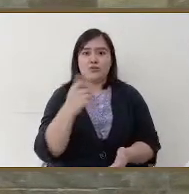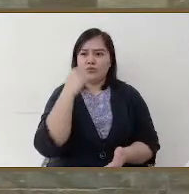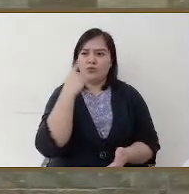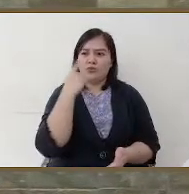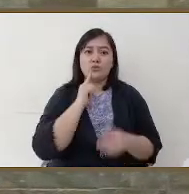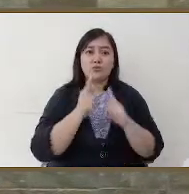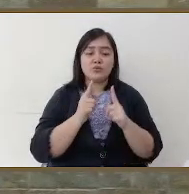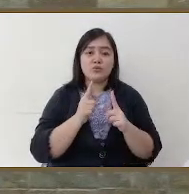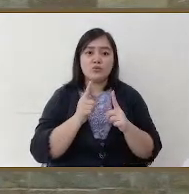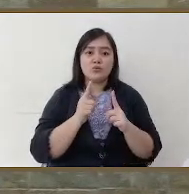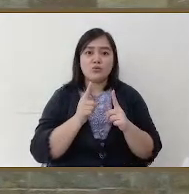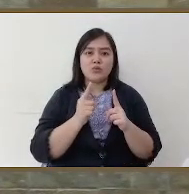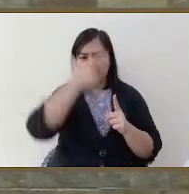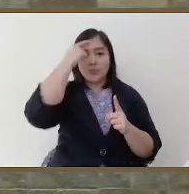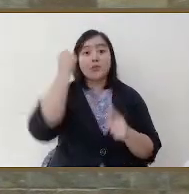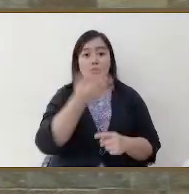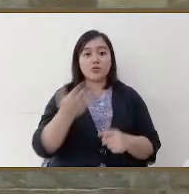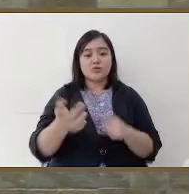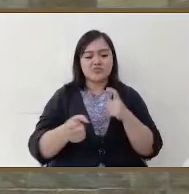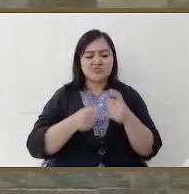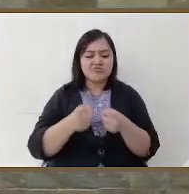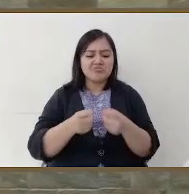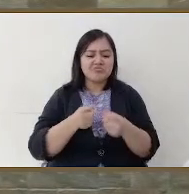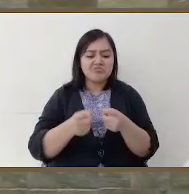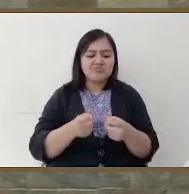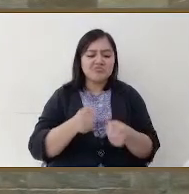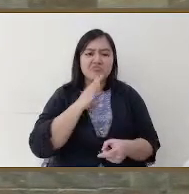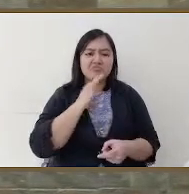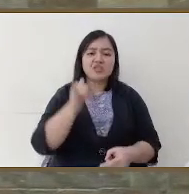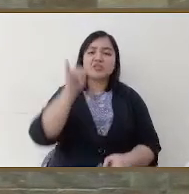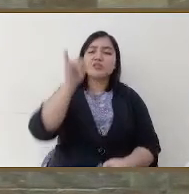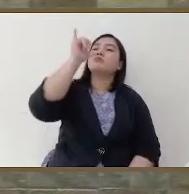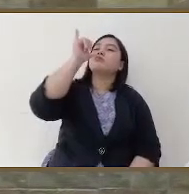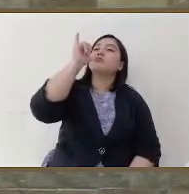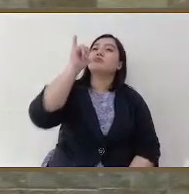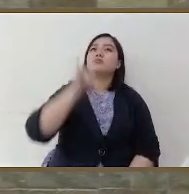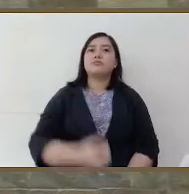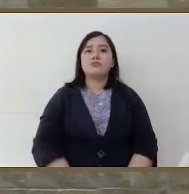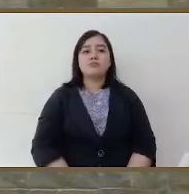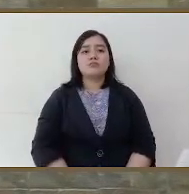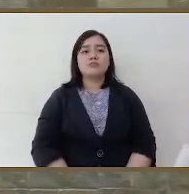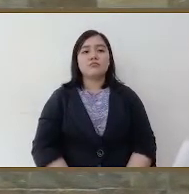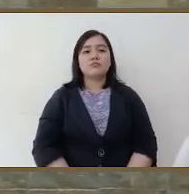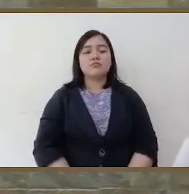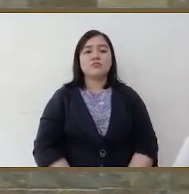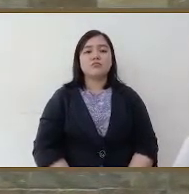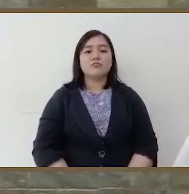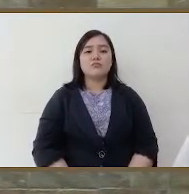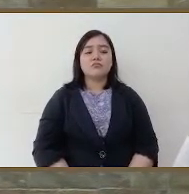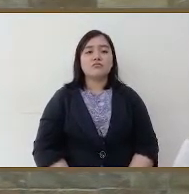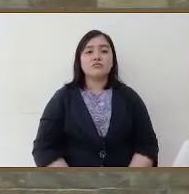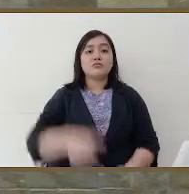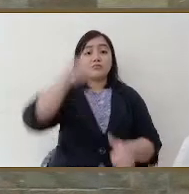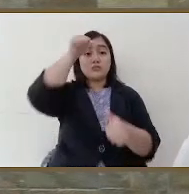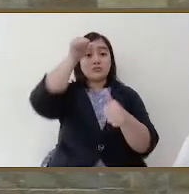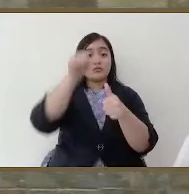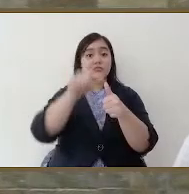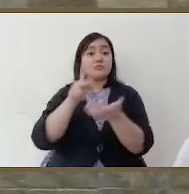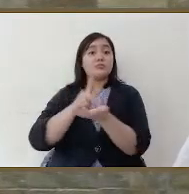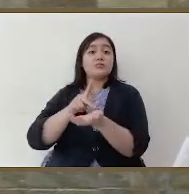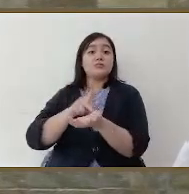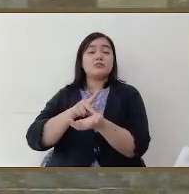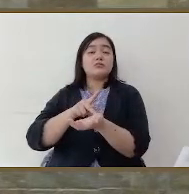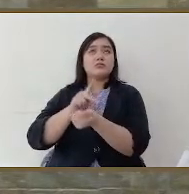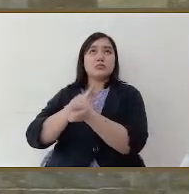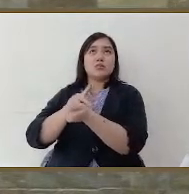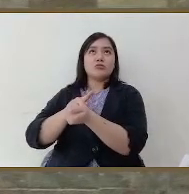are controlled by wine, by alcohol, remember what the Apostle Paul said to the Ephesians.